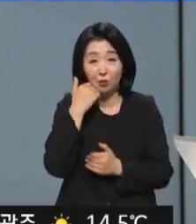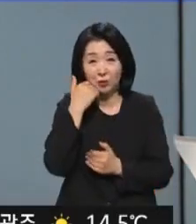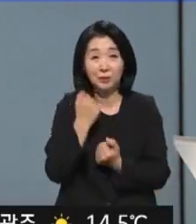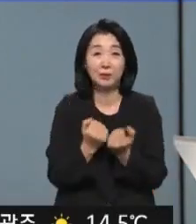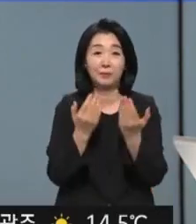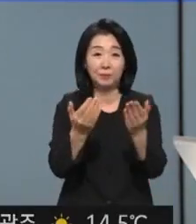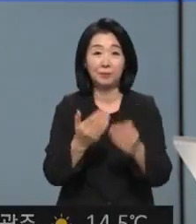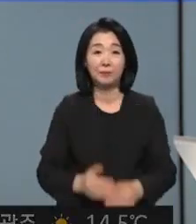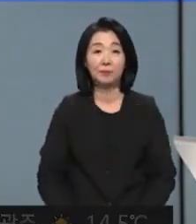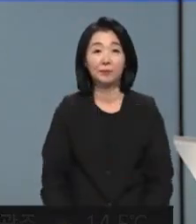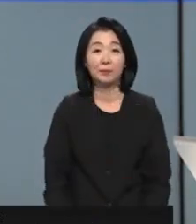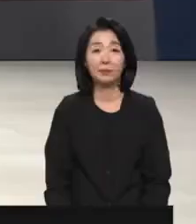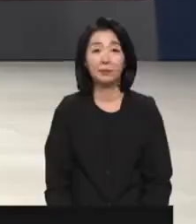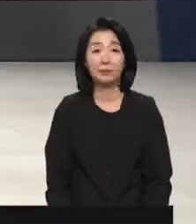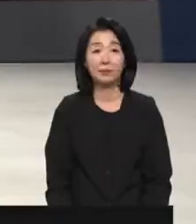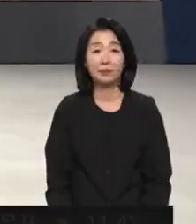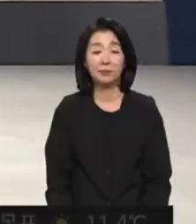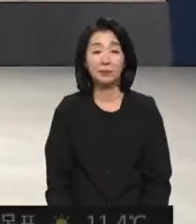체커가 정리했습니다.